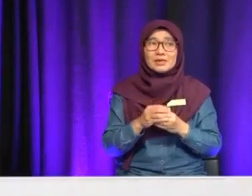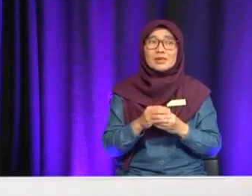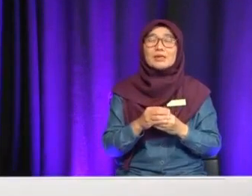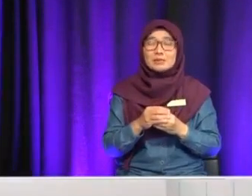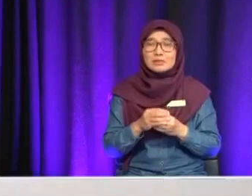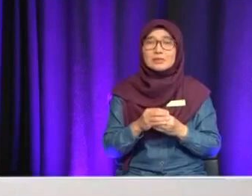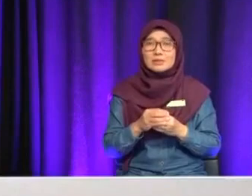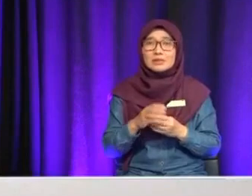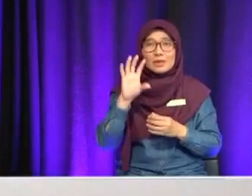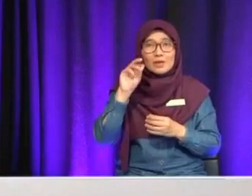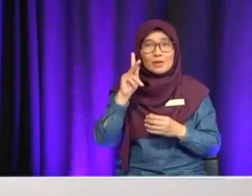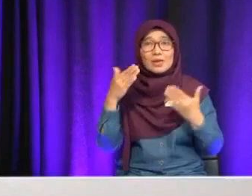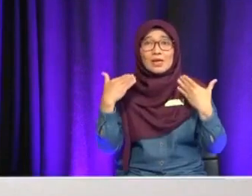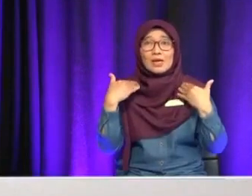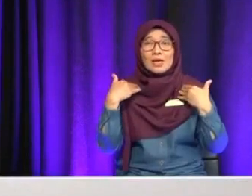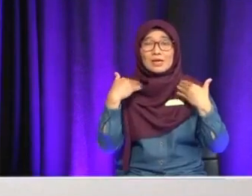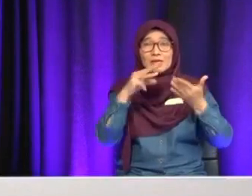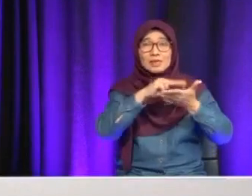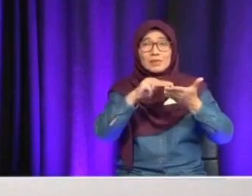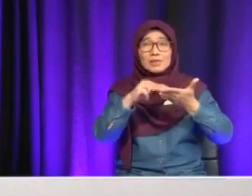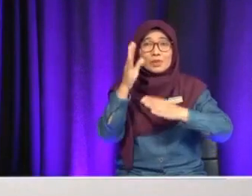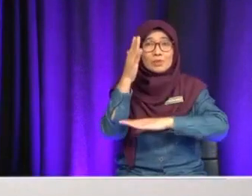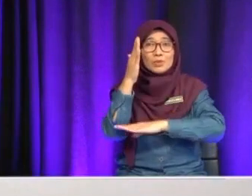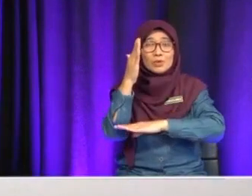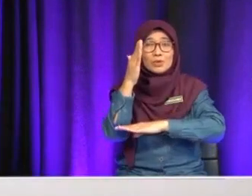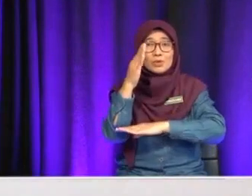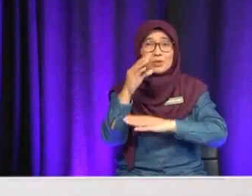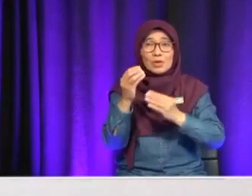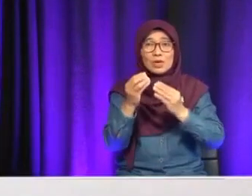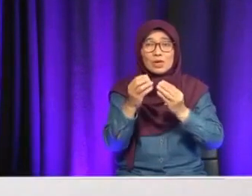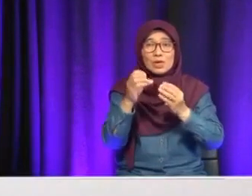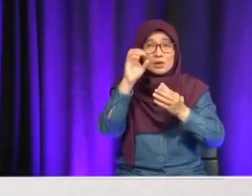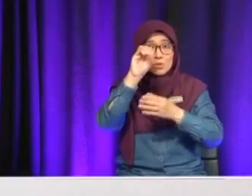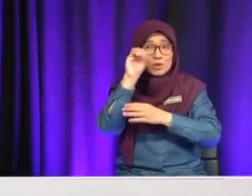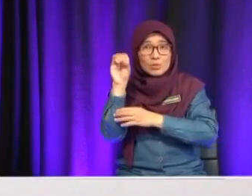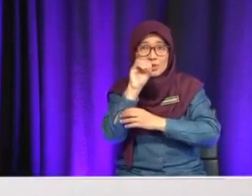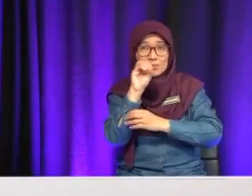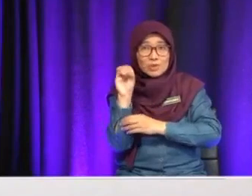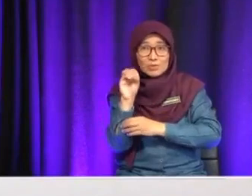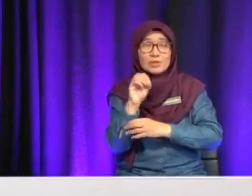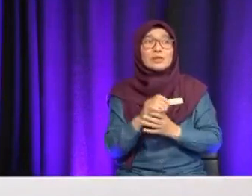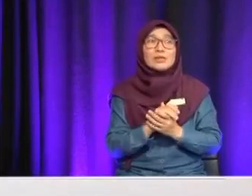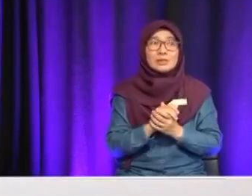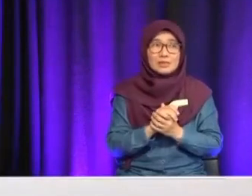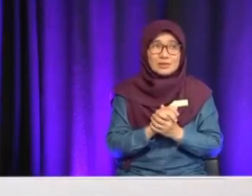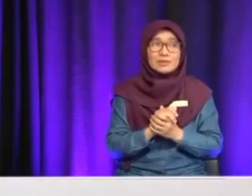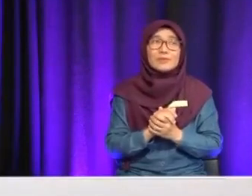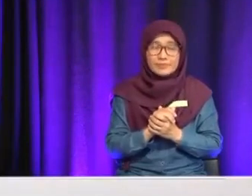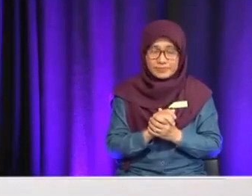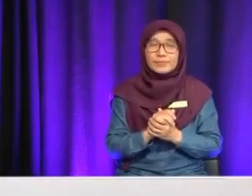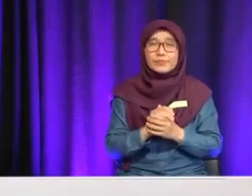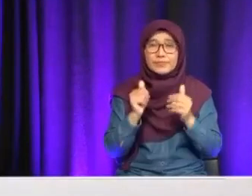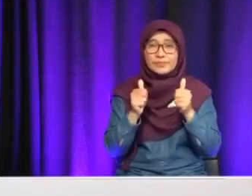Akil. Okey, ada peta pokok. Okey, awangku. Okey, peta buih. Jadi, alhamdulillah. Itu dah dia jenis-jenis akad